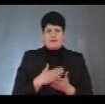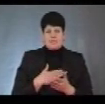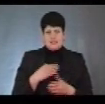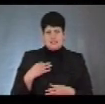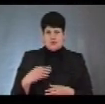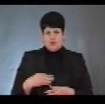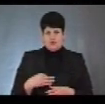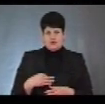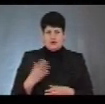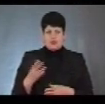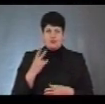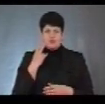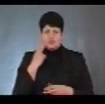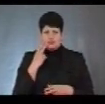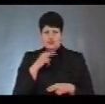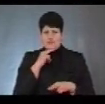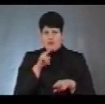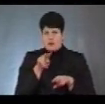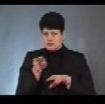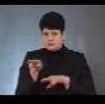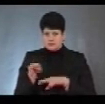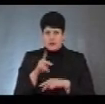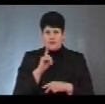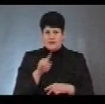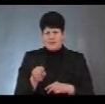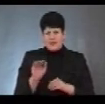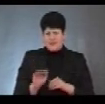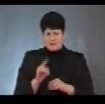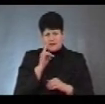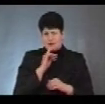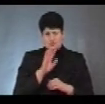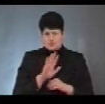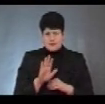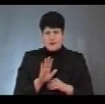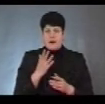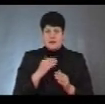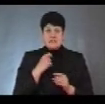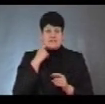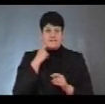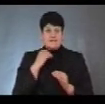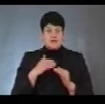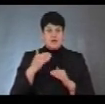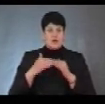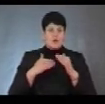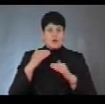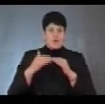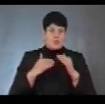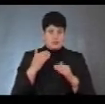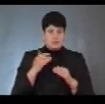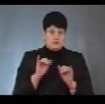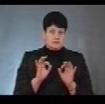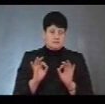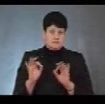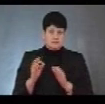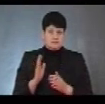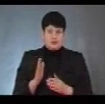синочок, на якому постійно концентрується увага, і поки він ще маленький, він цього не розуміє, але з віком, відповідно, ці ж люди йдуть в нормальному розвитку,